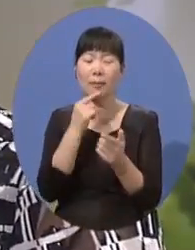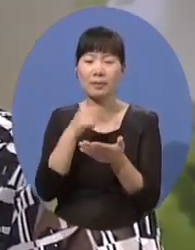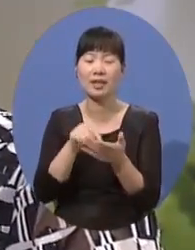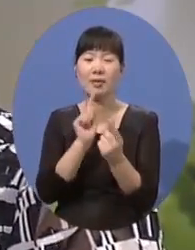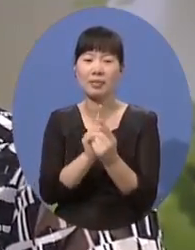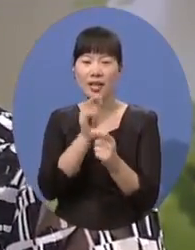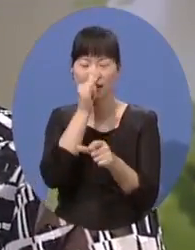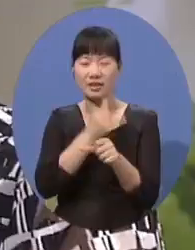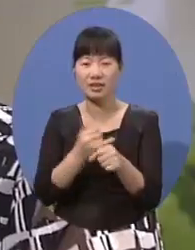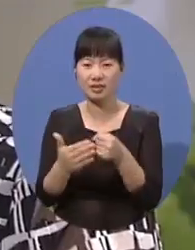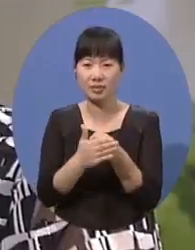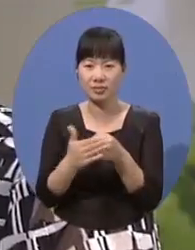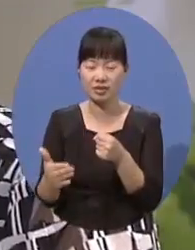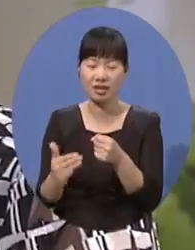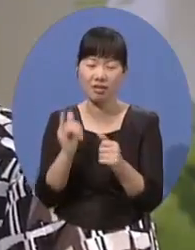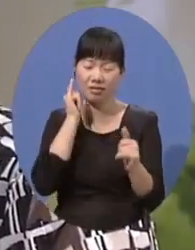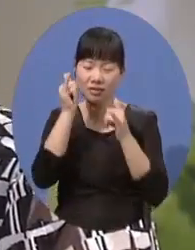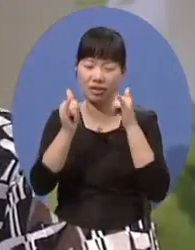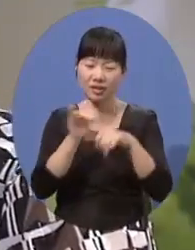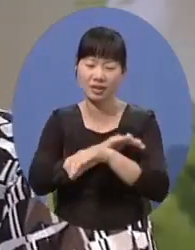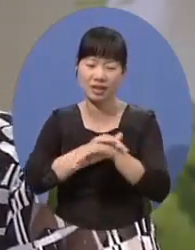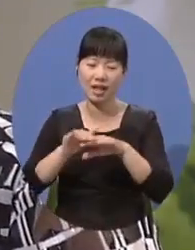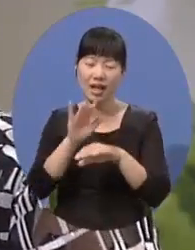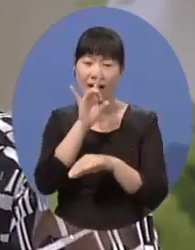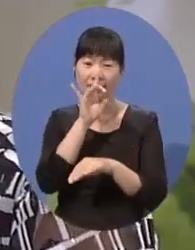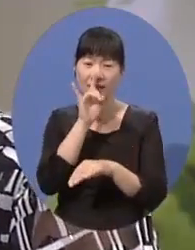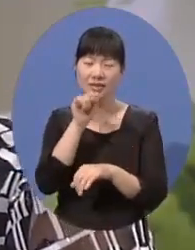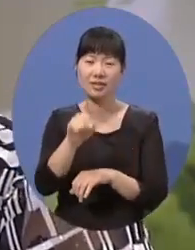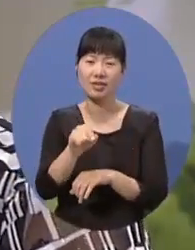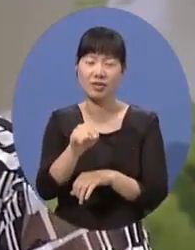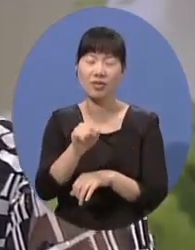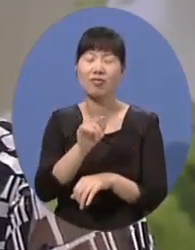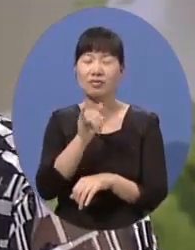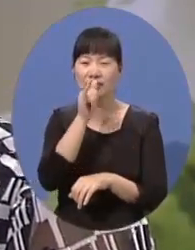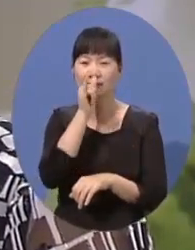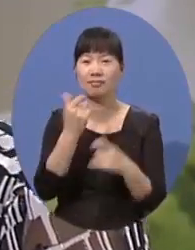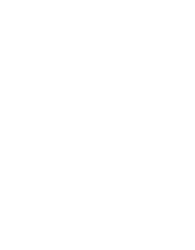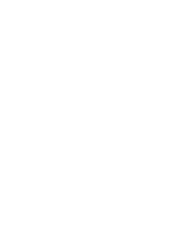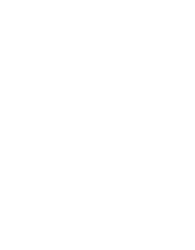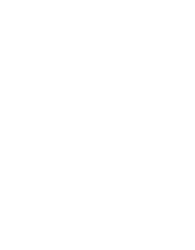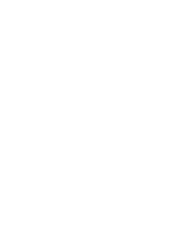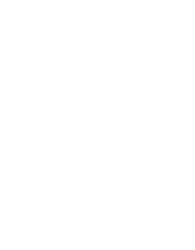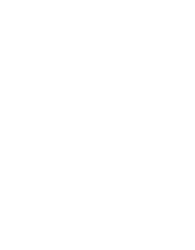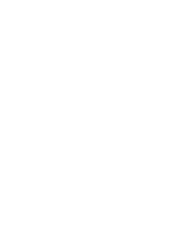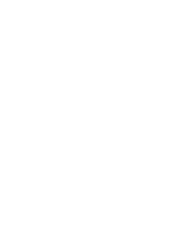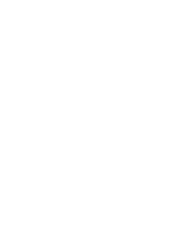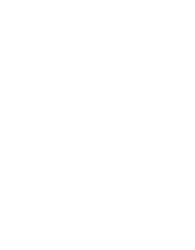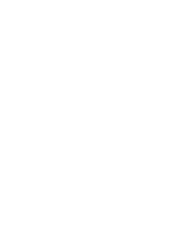보시는 것 같아 갖고 연락이 잘 안 되는 거는 사실상 있는 것 같아요. 네. 네.